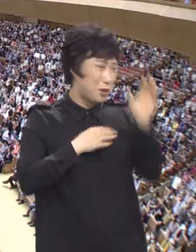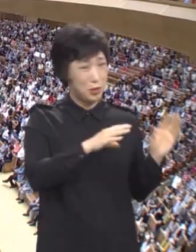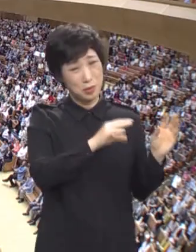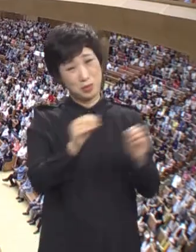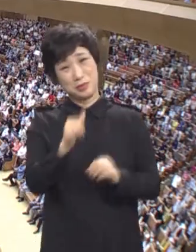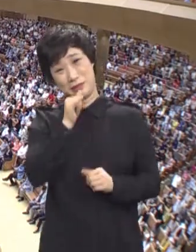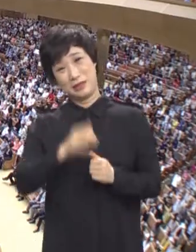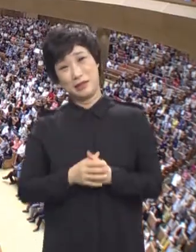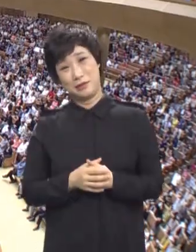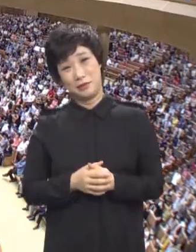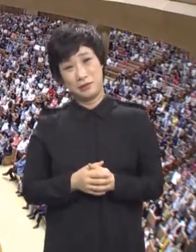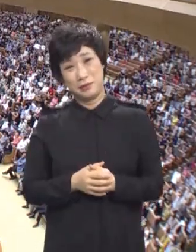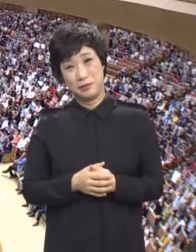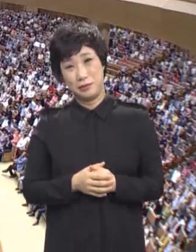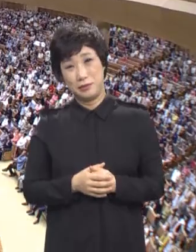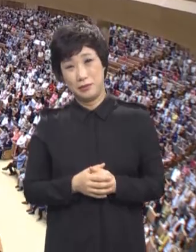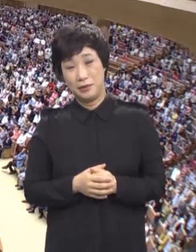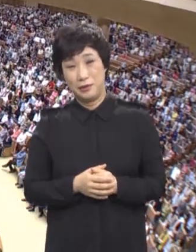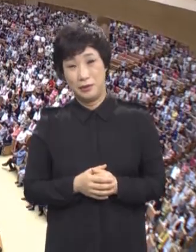입었도다.